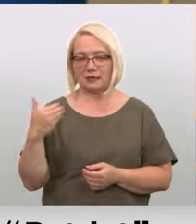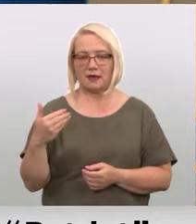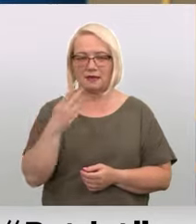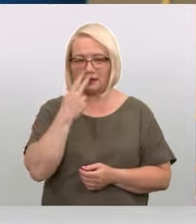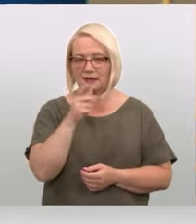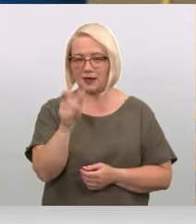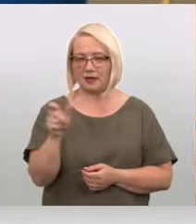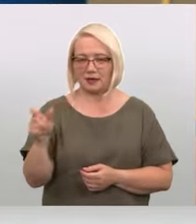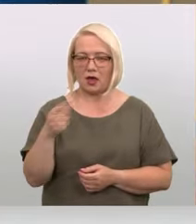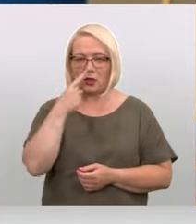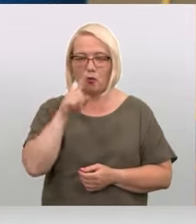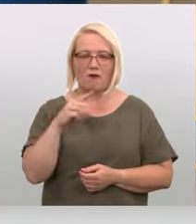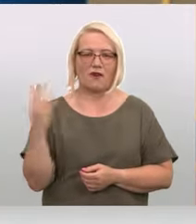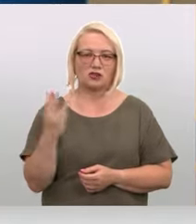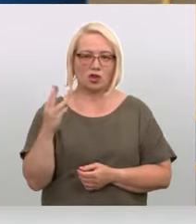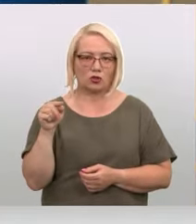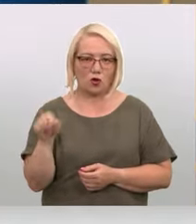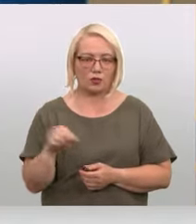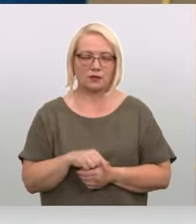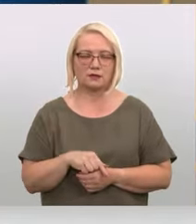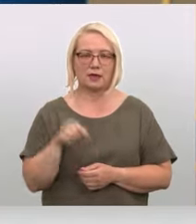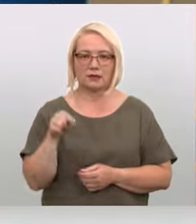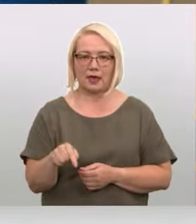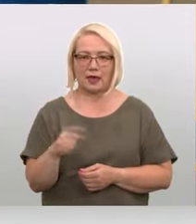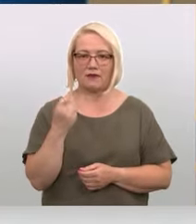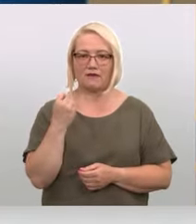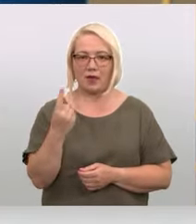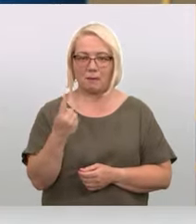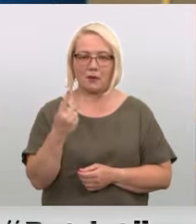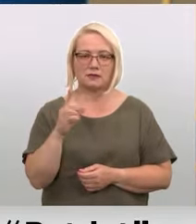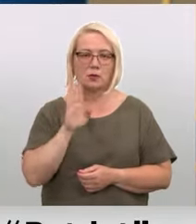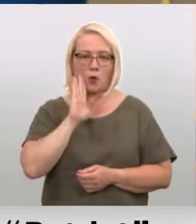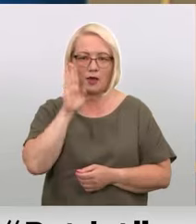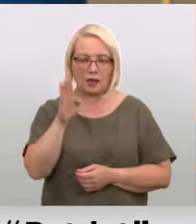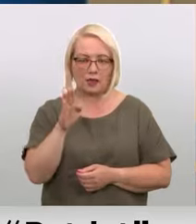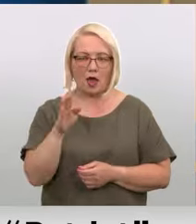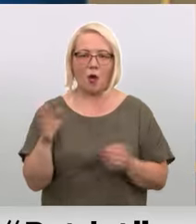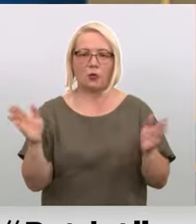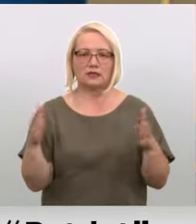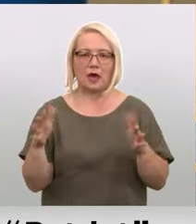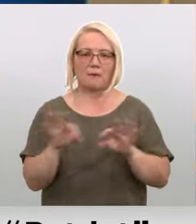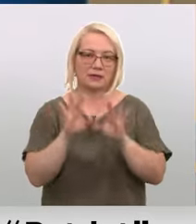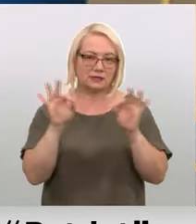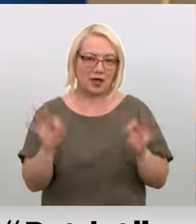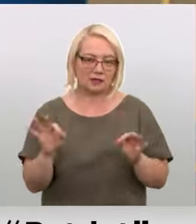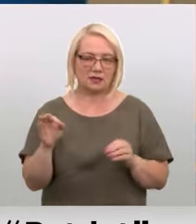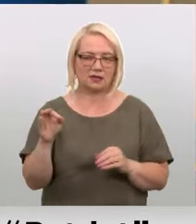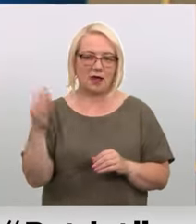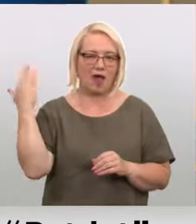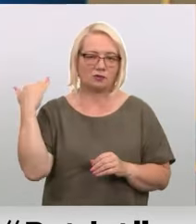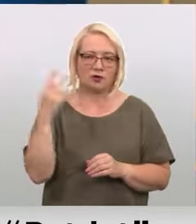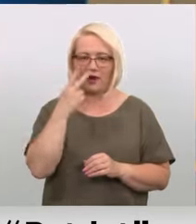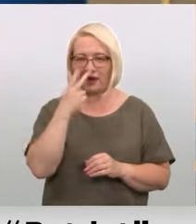Sveicināti skatītāji no Vašingtonas. Šeit ir 11 no rīta un samits tūliet sāksies. Man aiz muguras var redzēt,